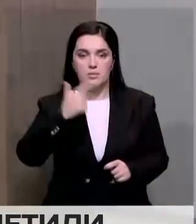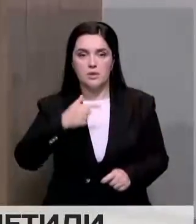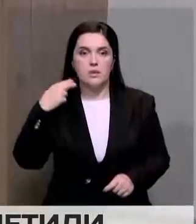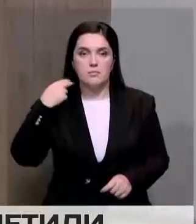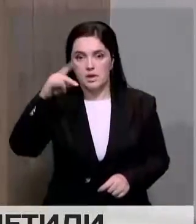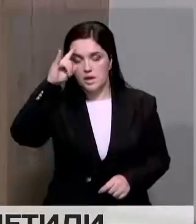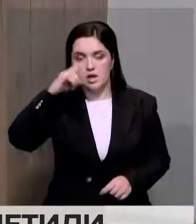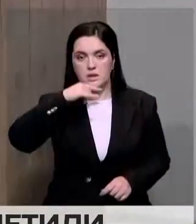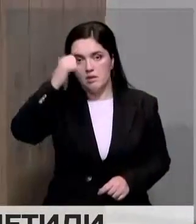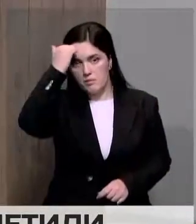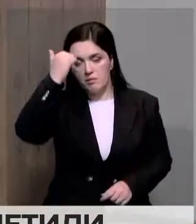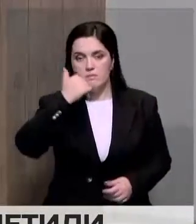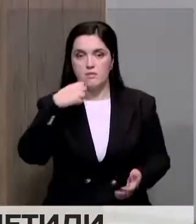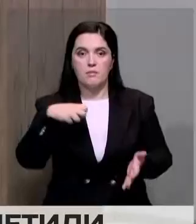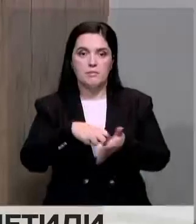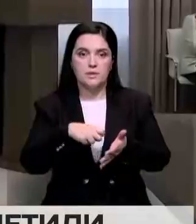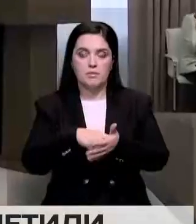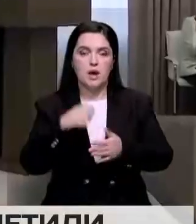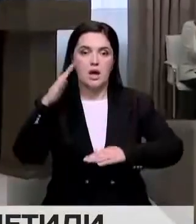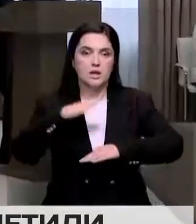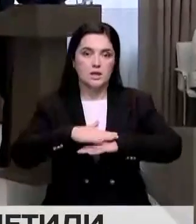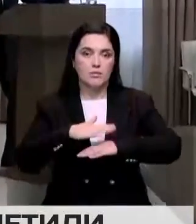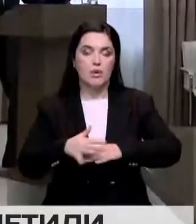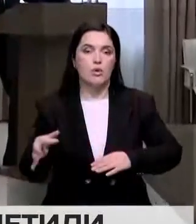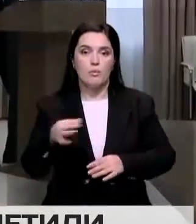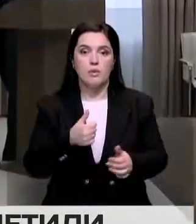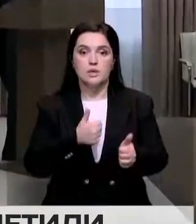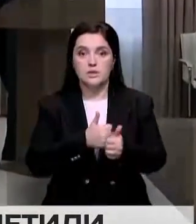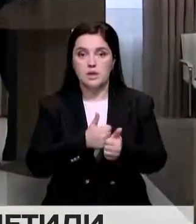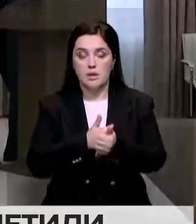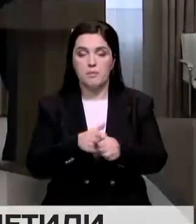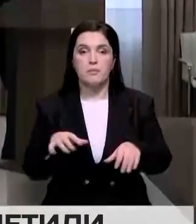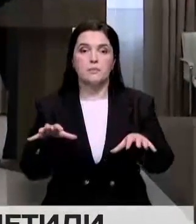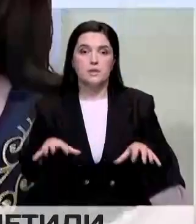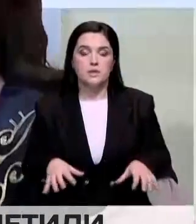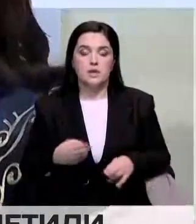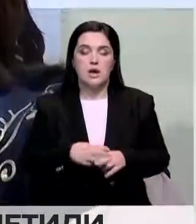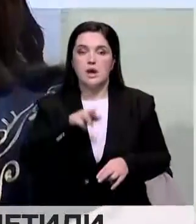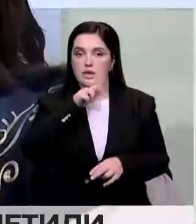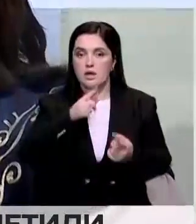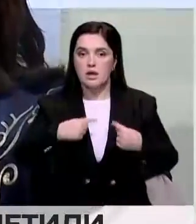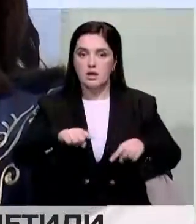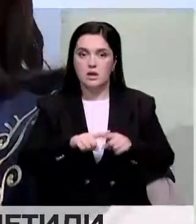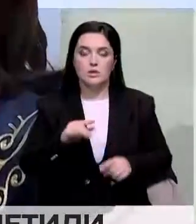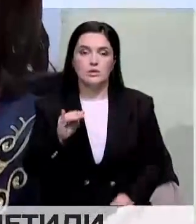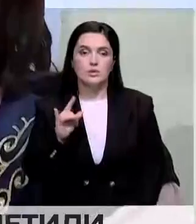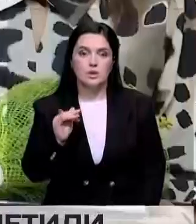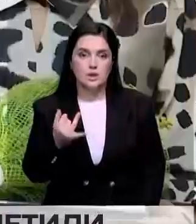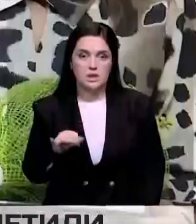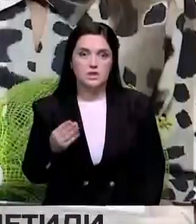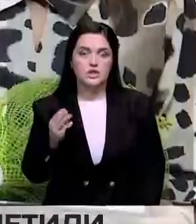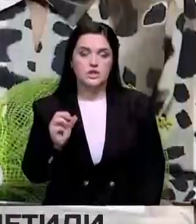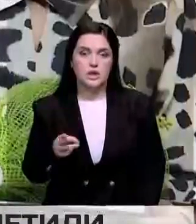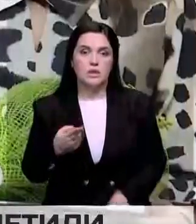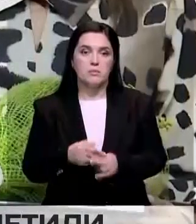и благодарственными письмами акиму области. А заместителя председателя АНК региона, председателя Корейского общества Юрия Шека, удостоили медали